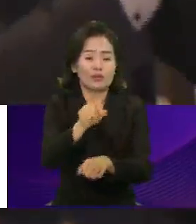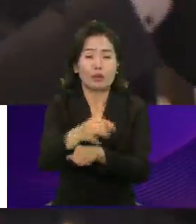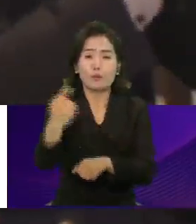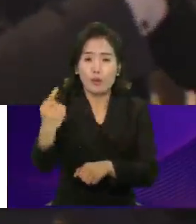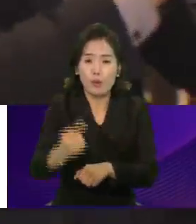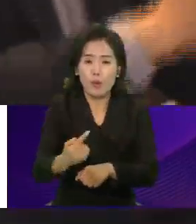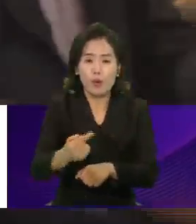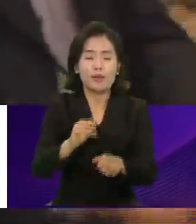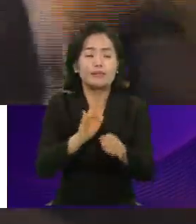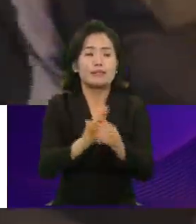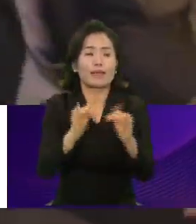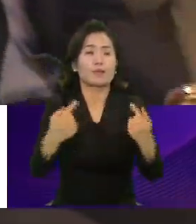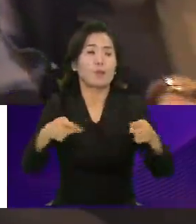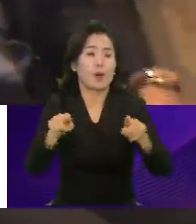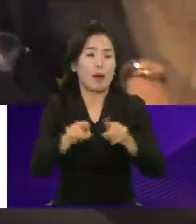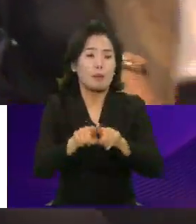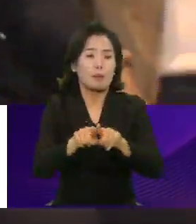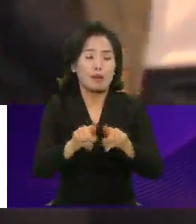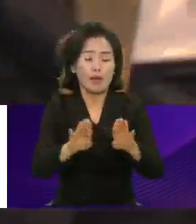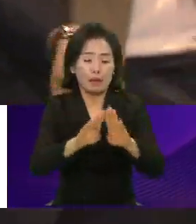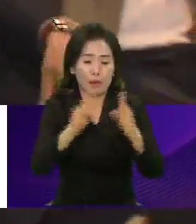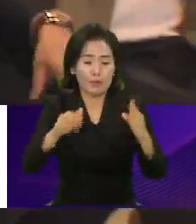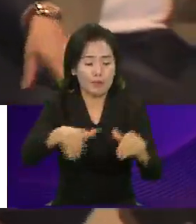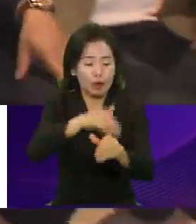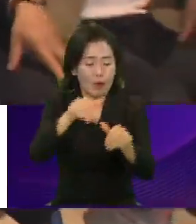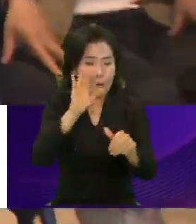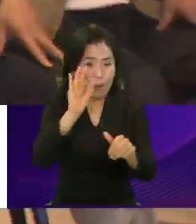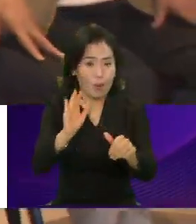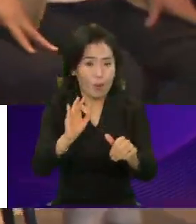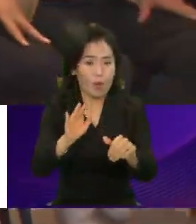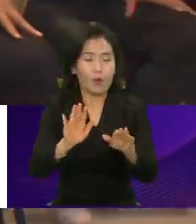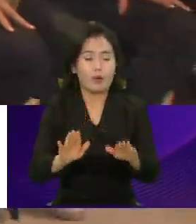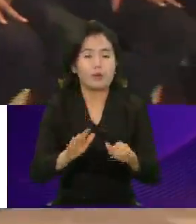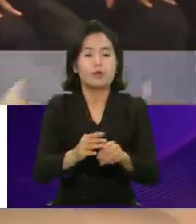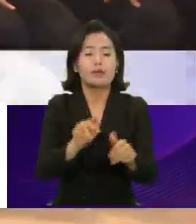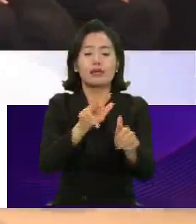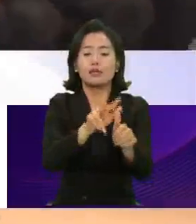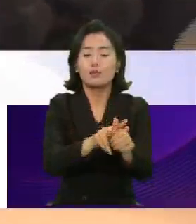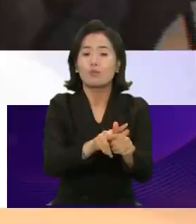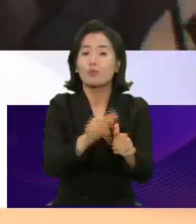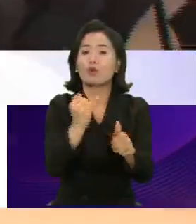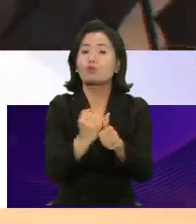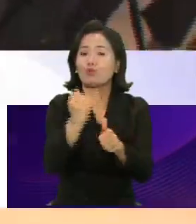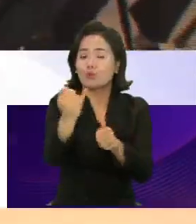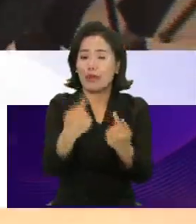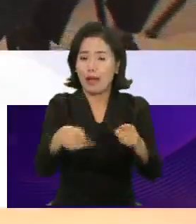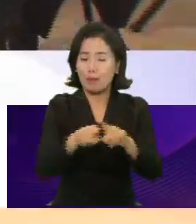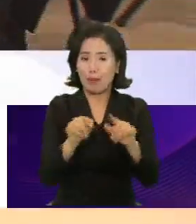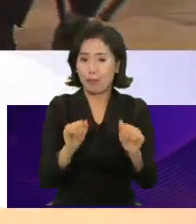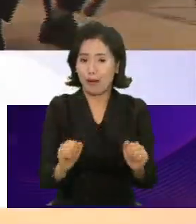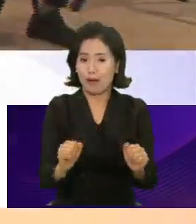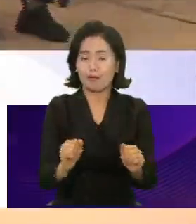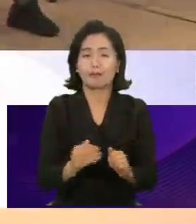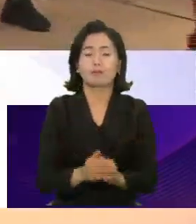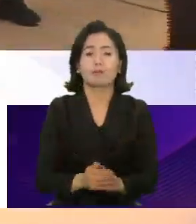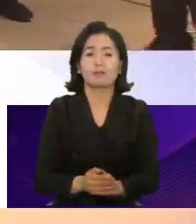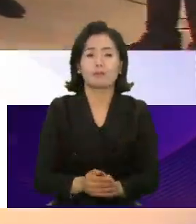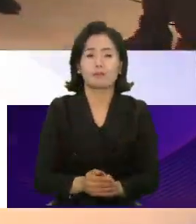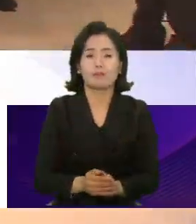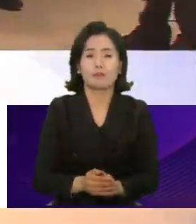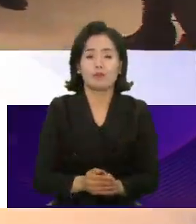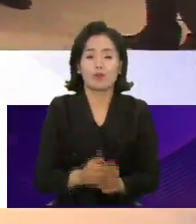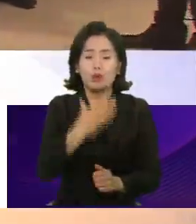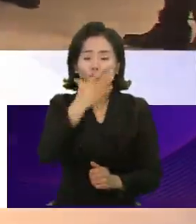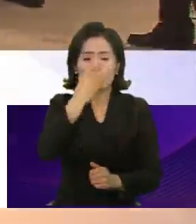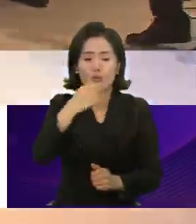캠프에 도착해 지지자들과 함께 개표 상황을 지켜보고 있는데요. 현장에는 김문수 후보의 부인이 함께 자리하고 있습니다.